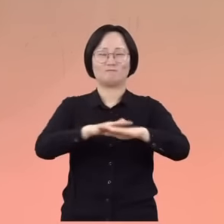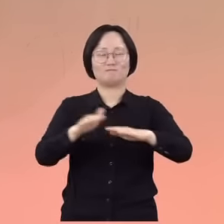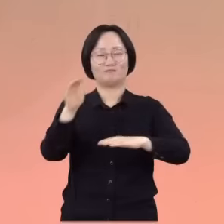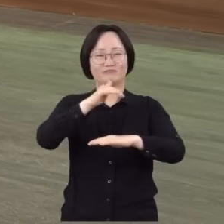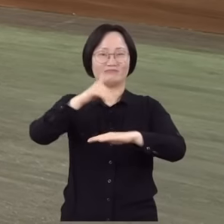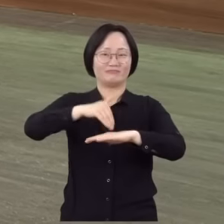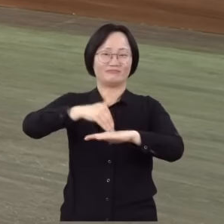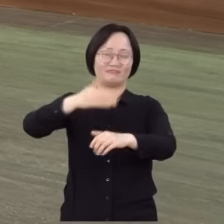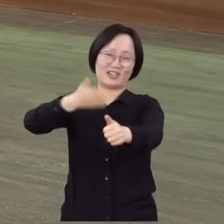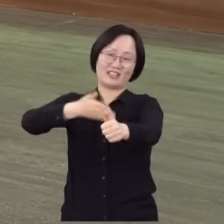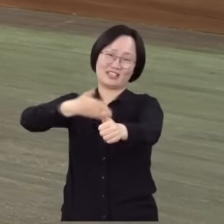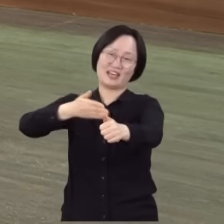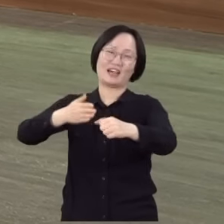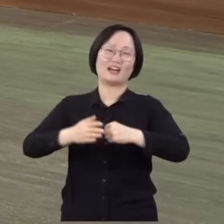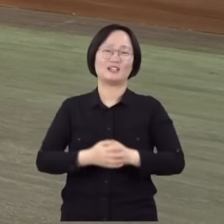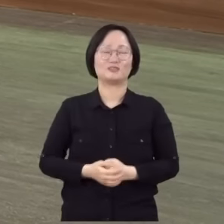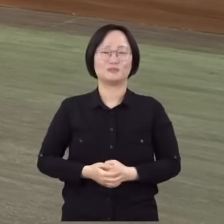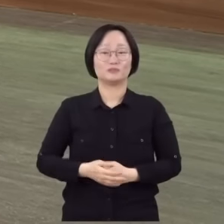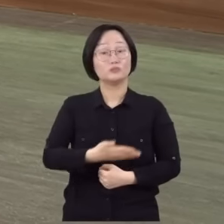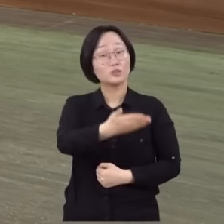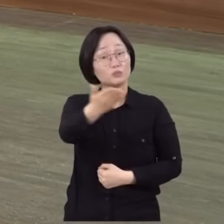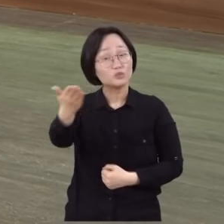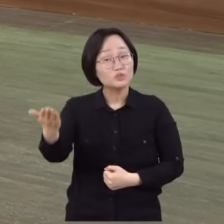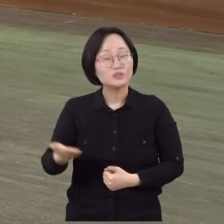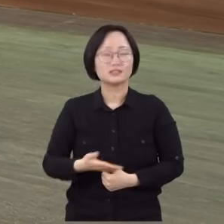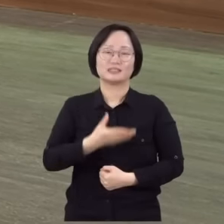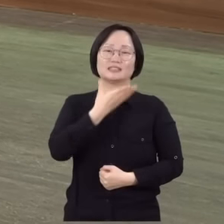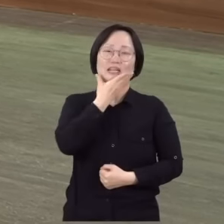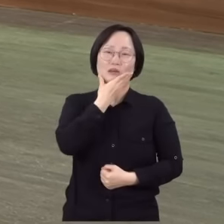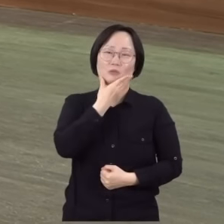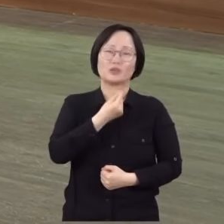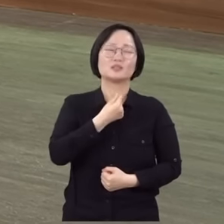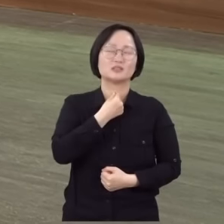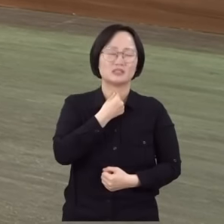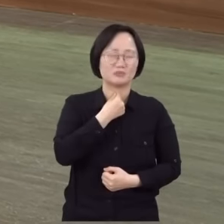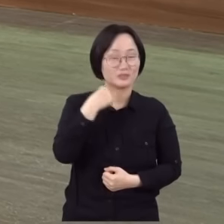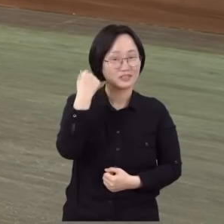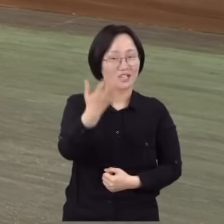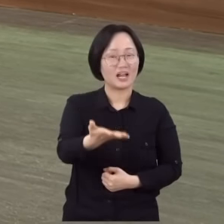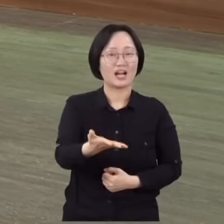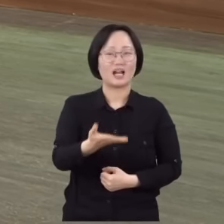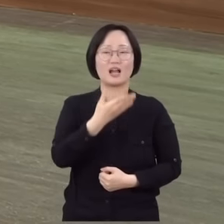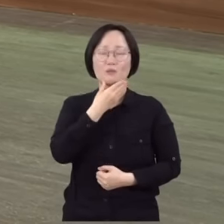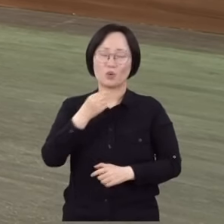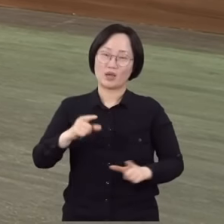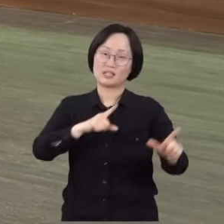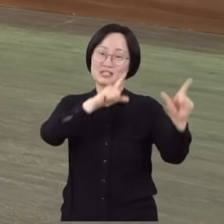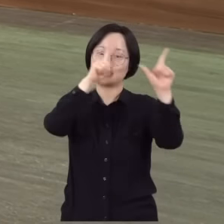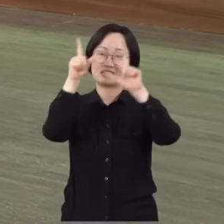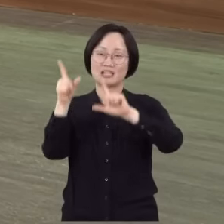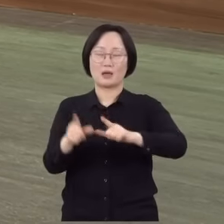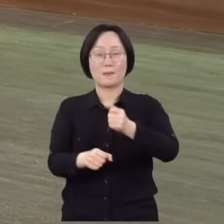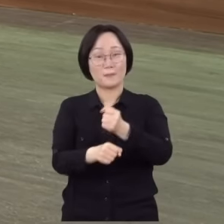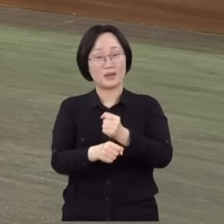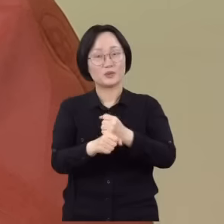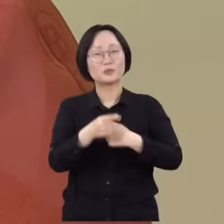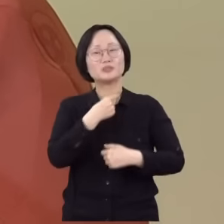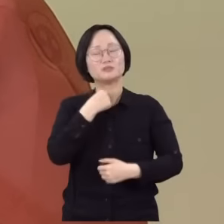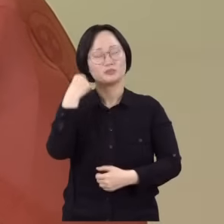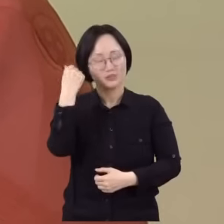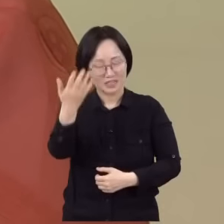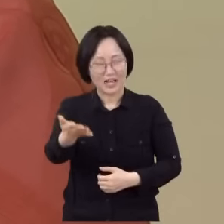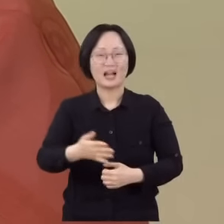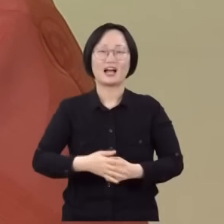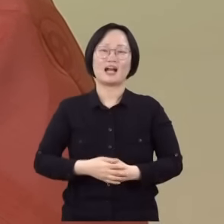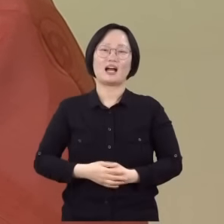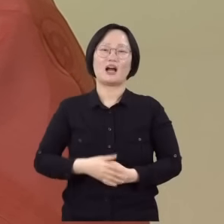바랍니다 여러분 행복해지고 싶습니까 행복한 삶을 창조하고 싶습니까